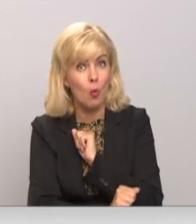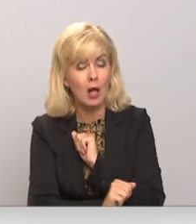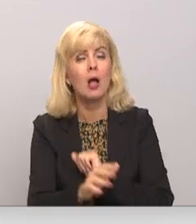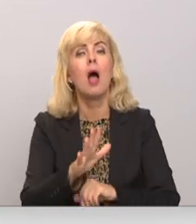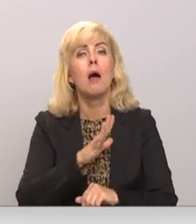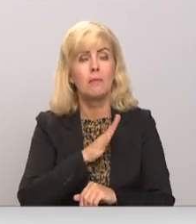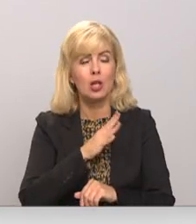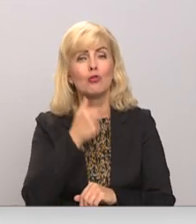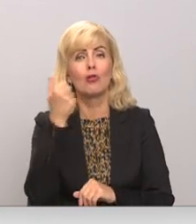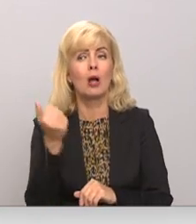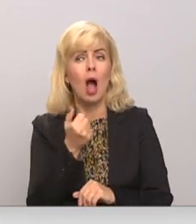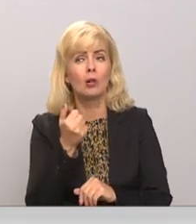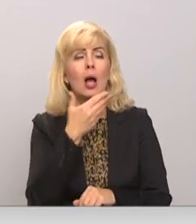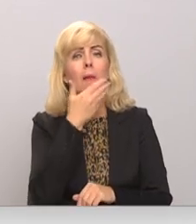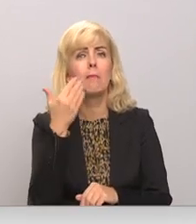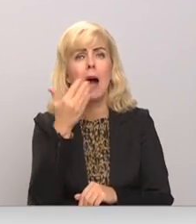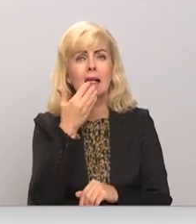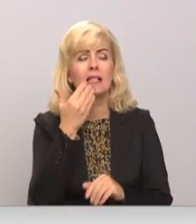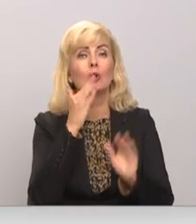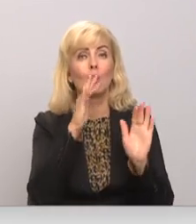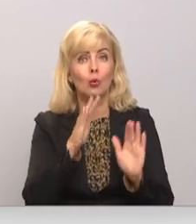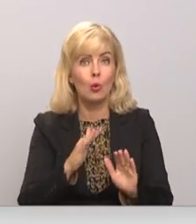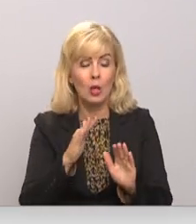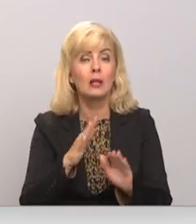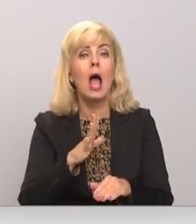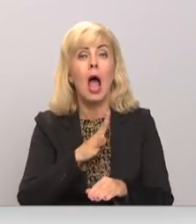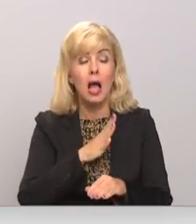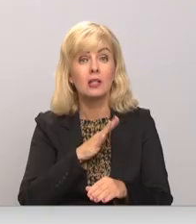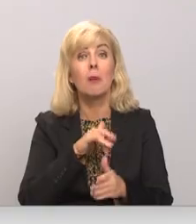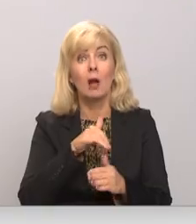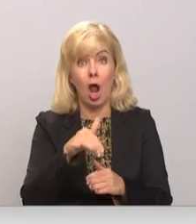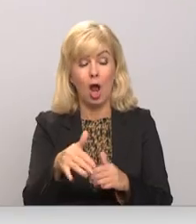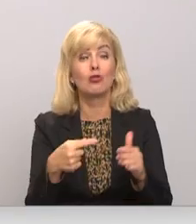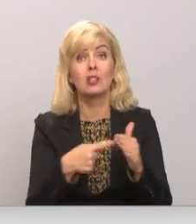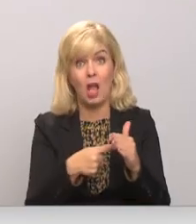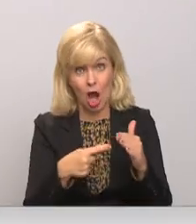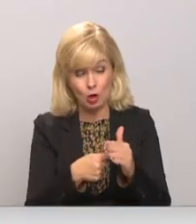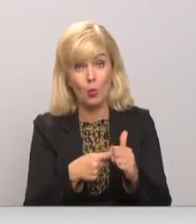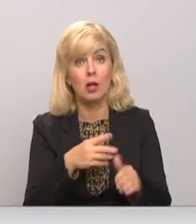bijuši gadi, kad tādi pasilti rudeņi. Tad mēs pat esam gājuši sēņot.